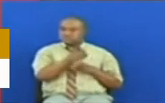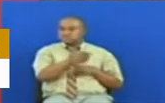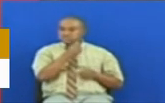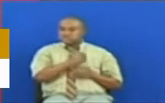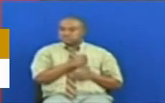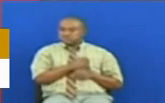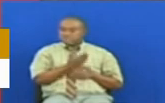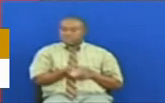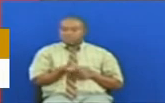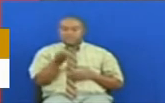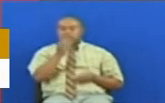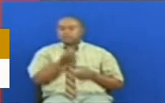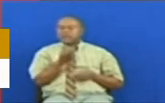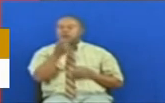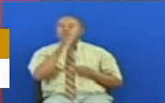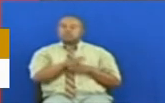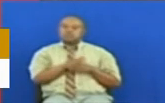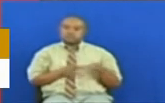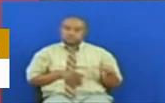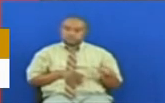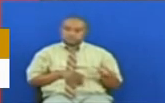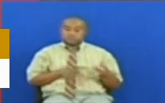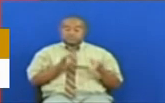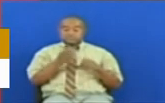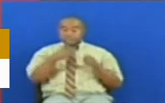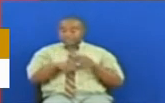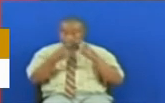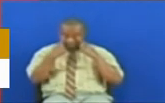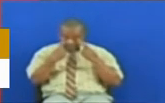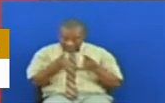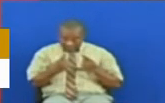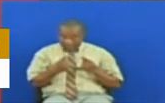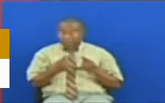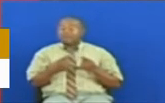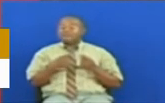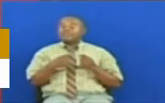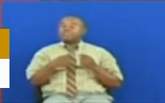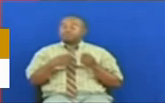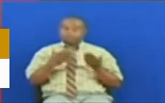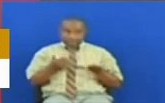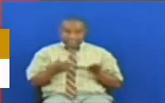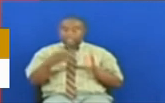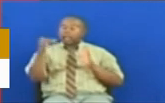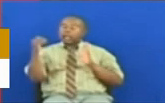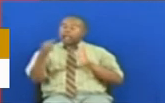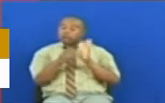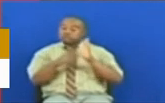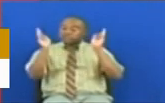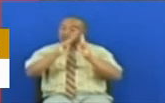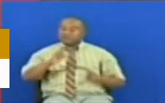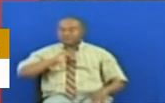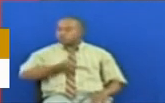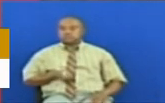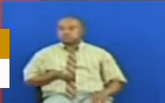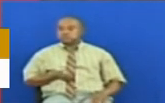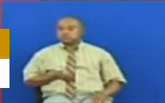na chemicals nyingine pale. Kwa hiyo katika international hygiene standards huwezi ukafanya hivyo. Na wale